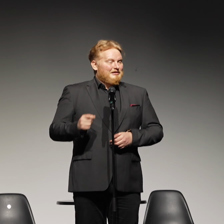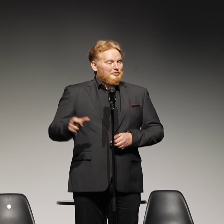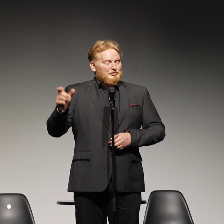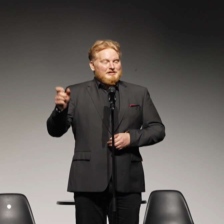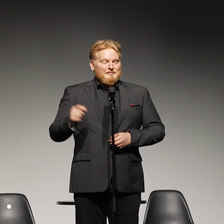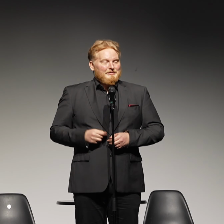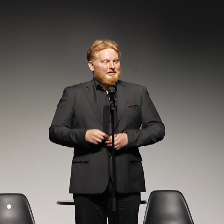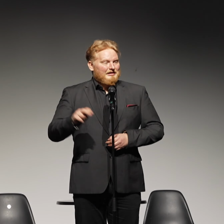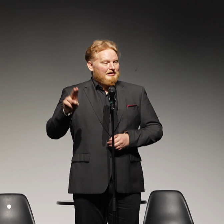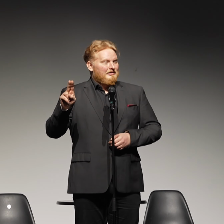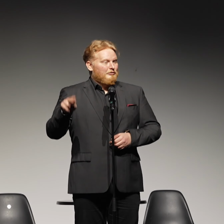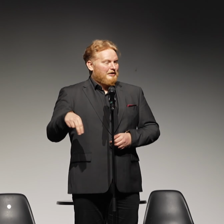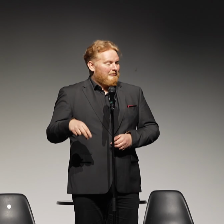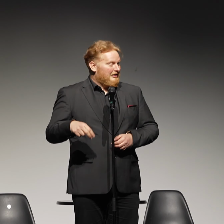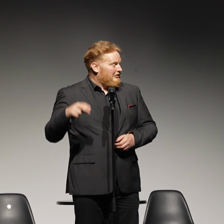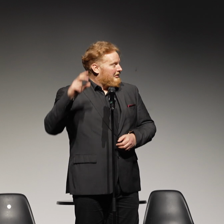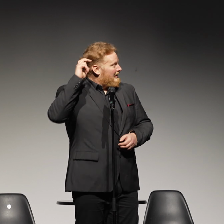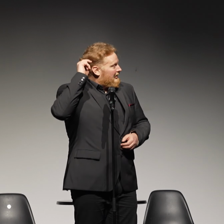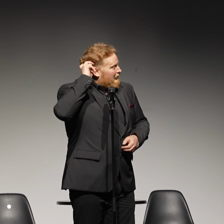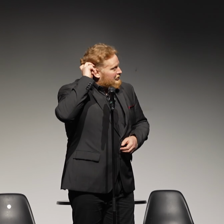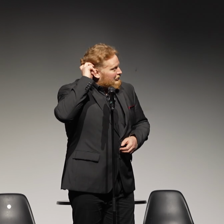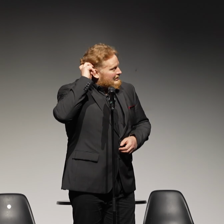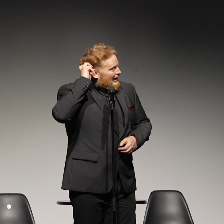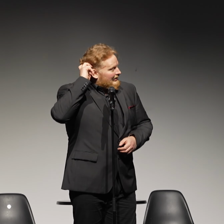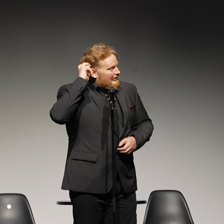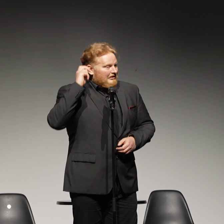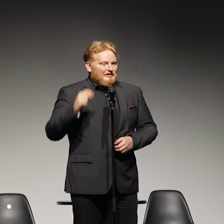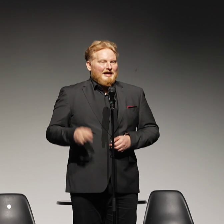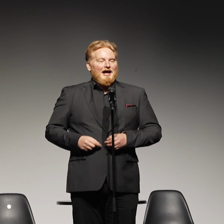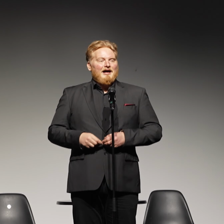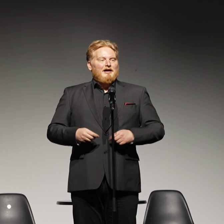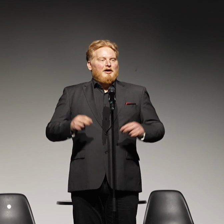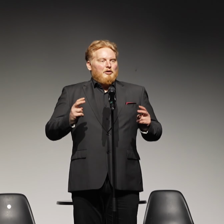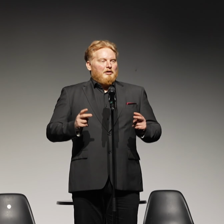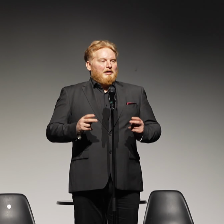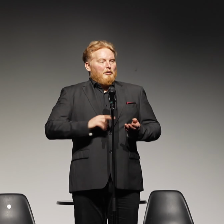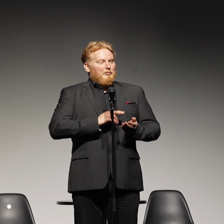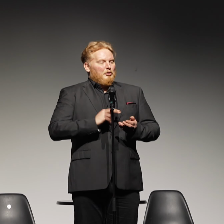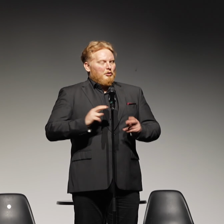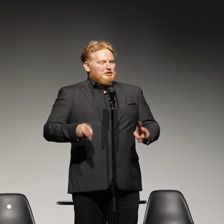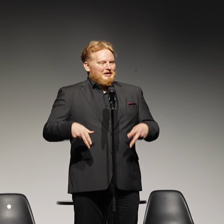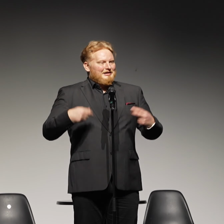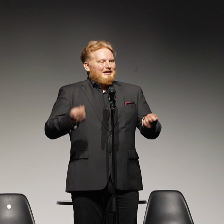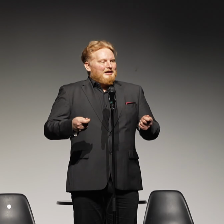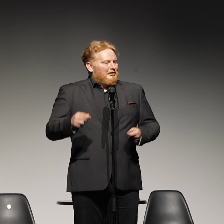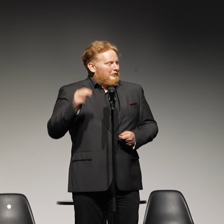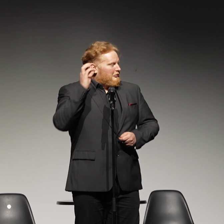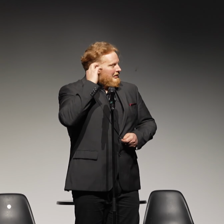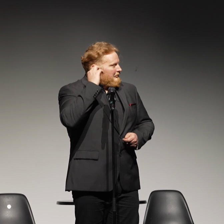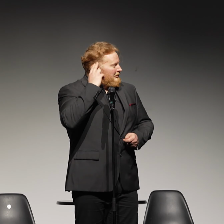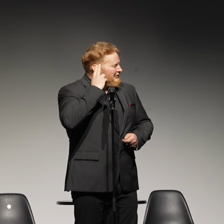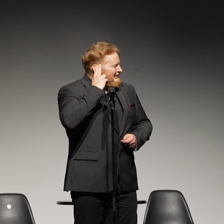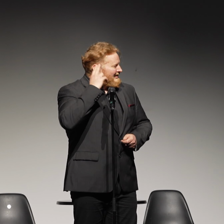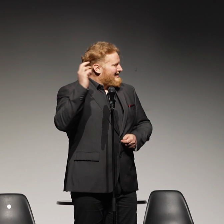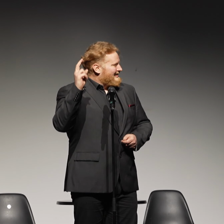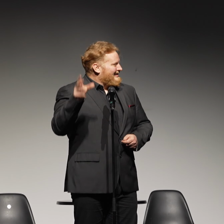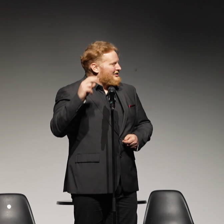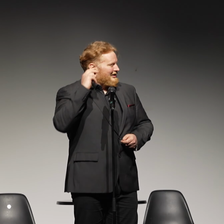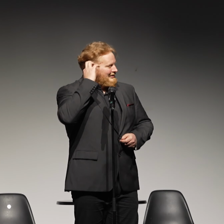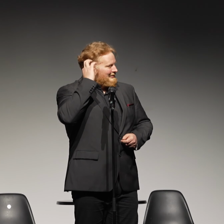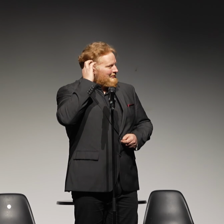oseb, ki upravljajo požel vsadek. Ta omogoča gluhemu